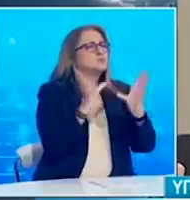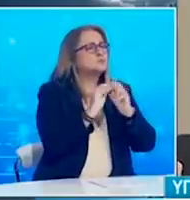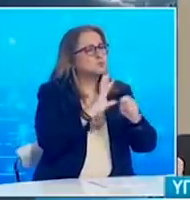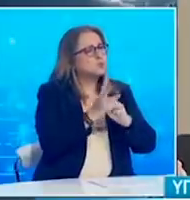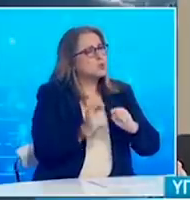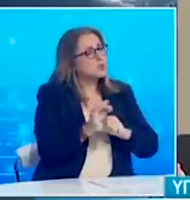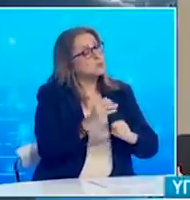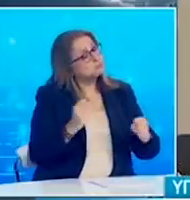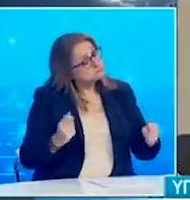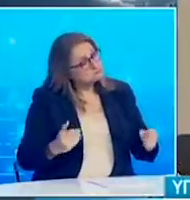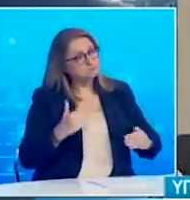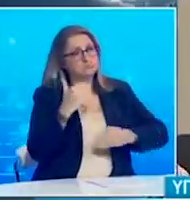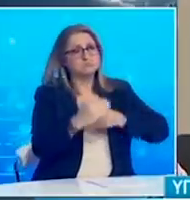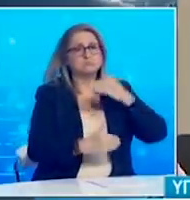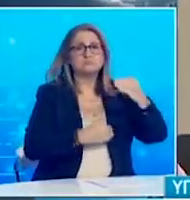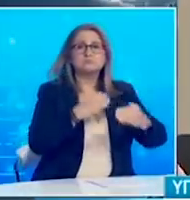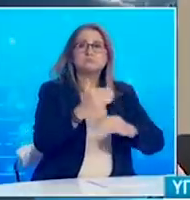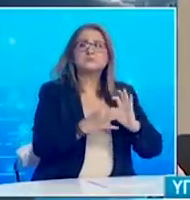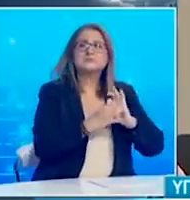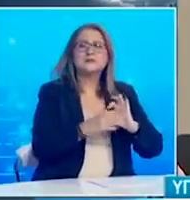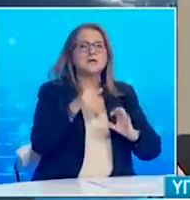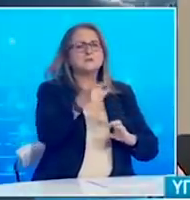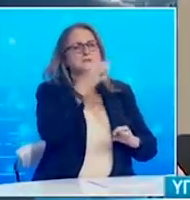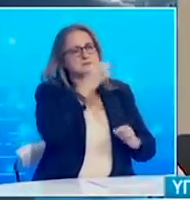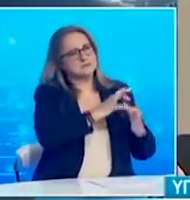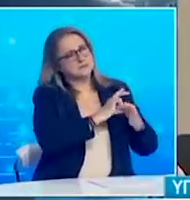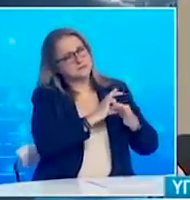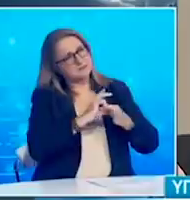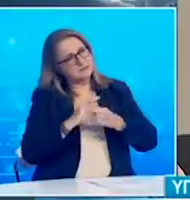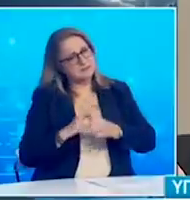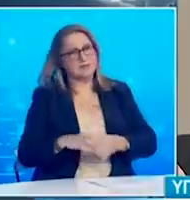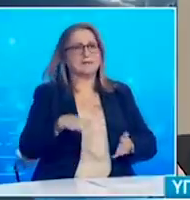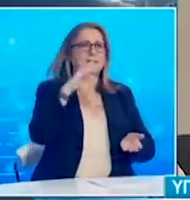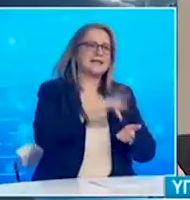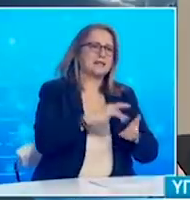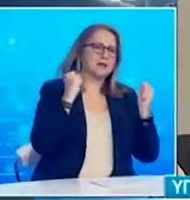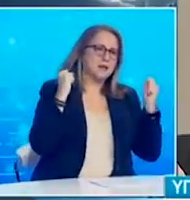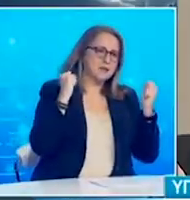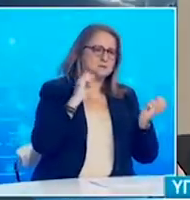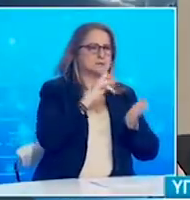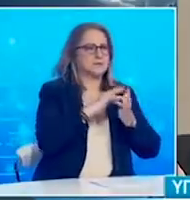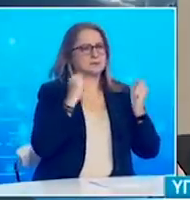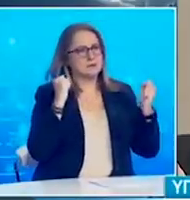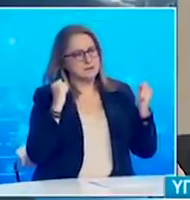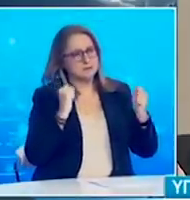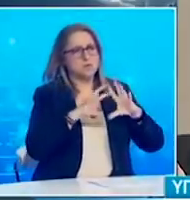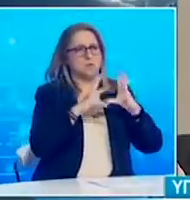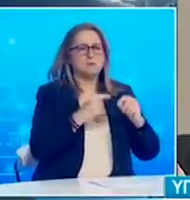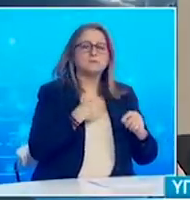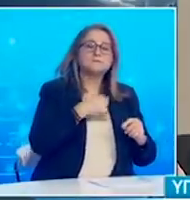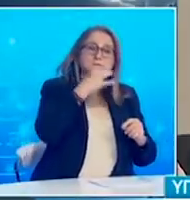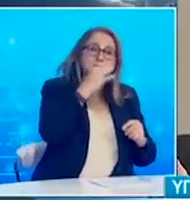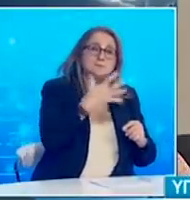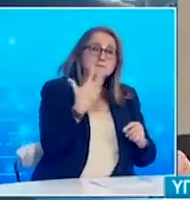Η πρωτοβάθμια φροντίδα υγείας. Μιλάτε συνέχεια για την πρωτοβάθμια φροντίδα υγείας. Να σας θυμίσω ότι στη χώρα